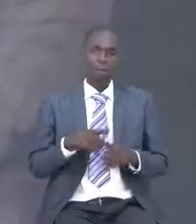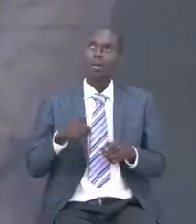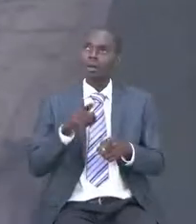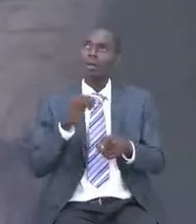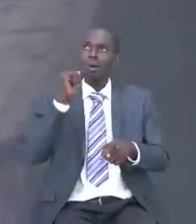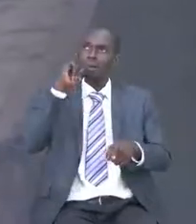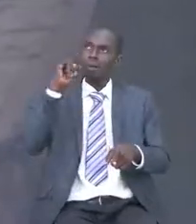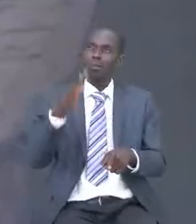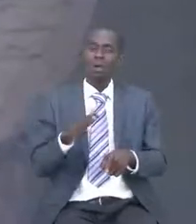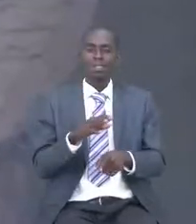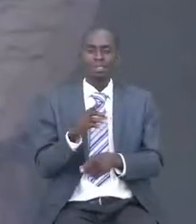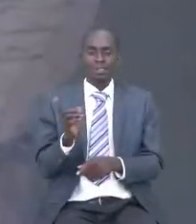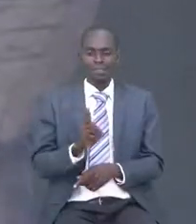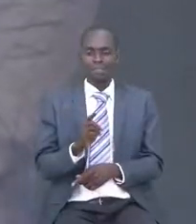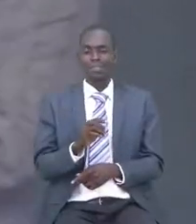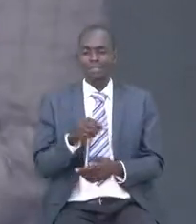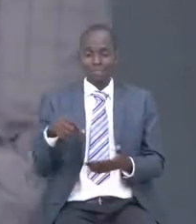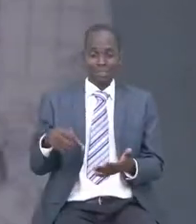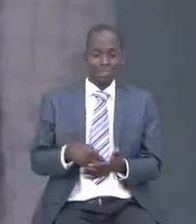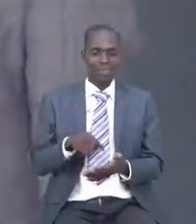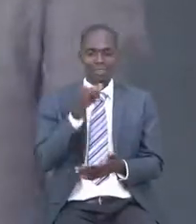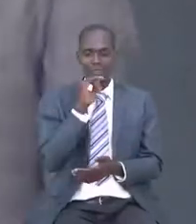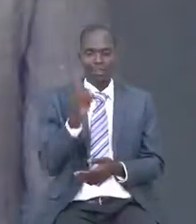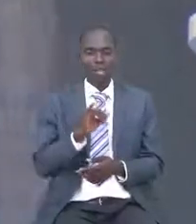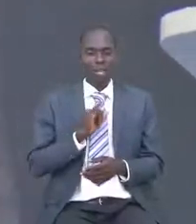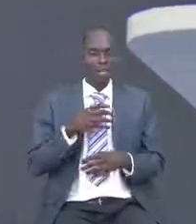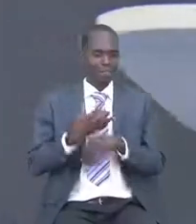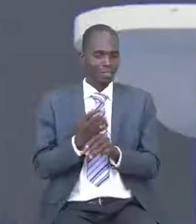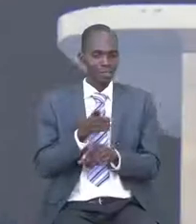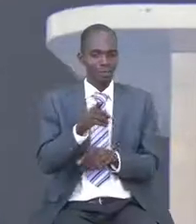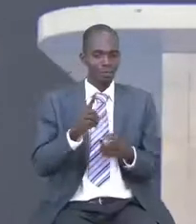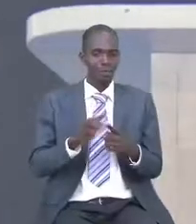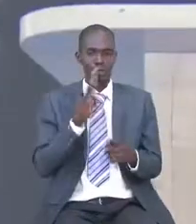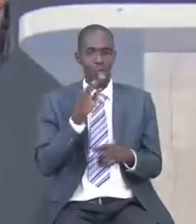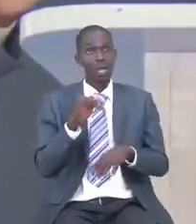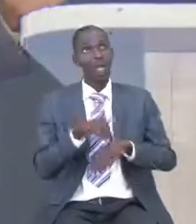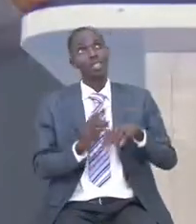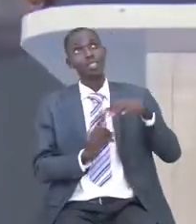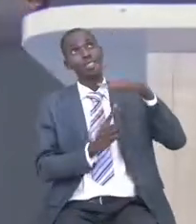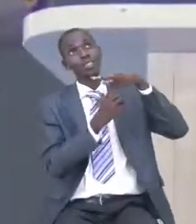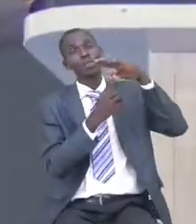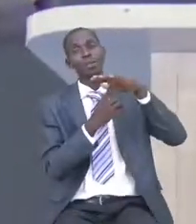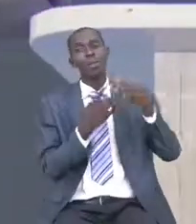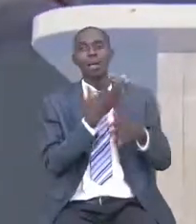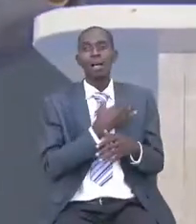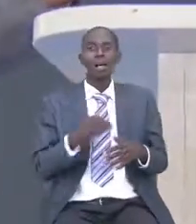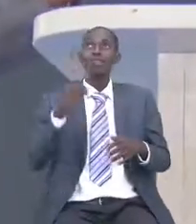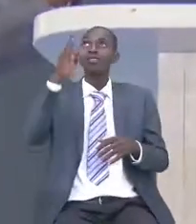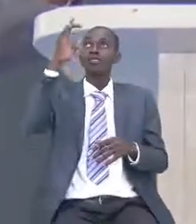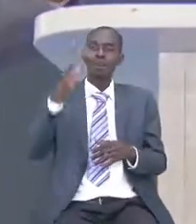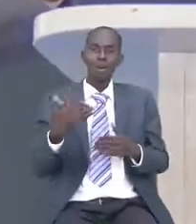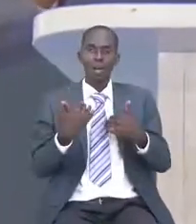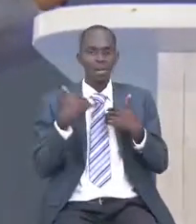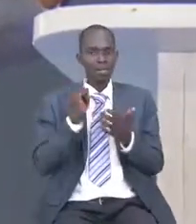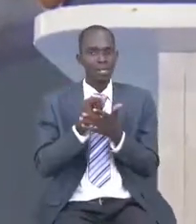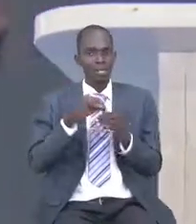mais une femme, voici là où je l'ai créé pour être. Et ce lieu-là,